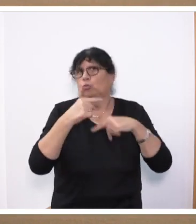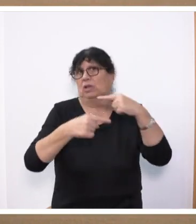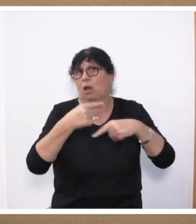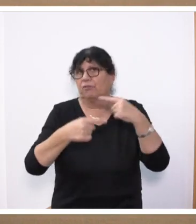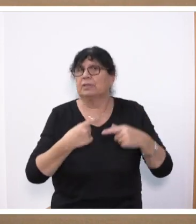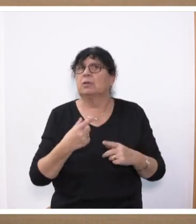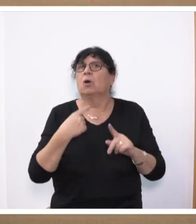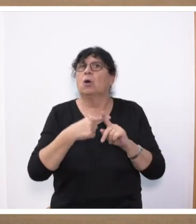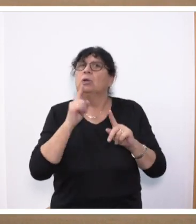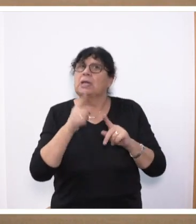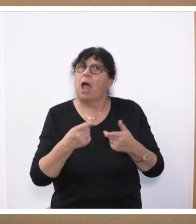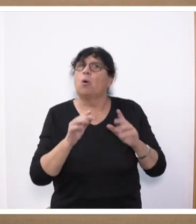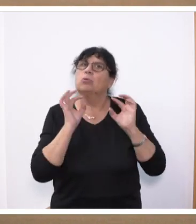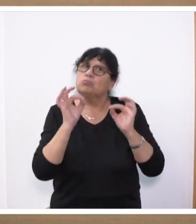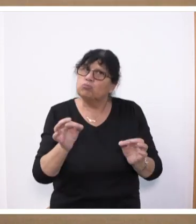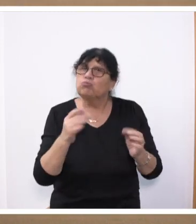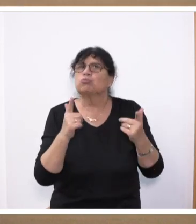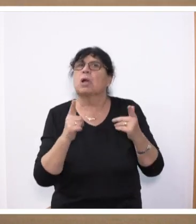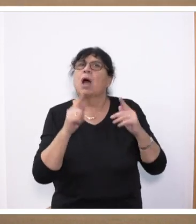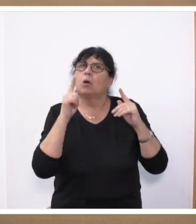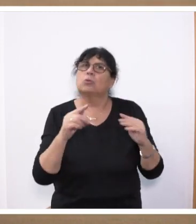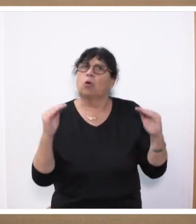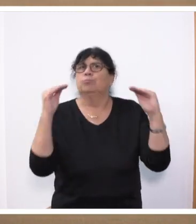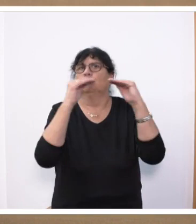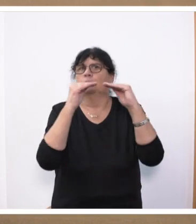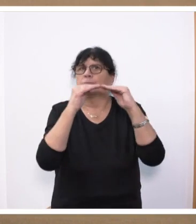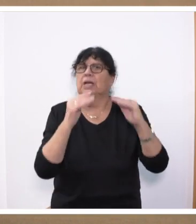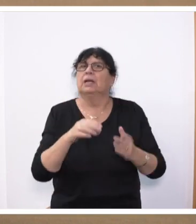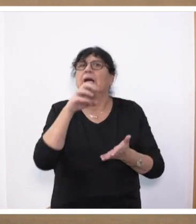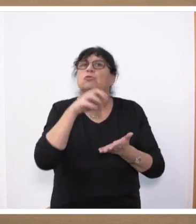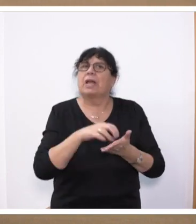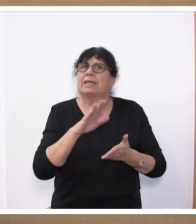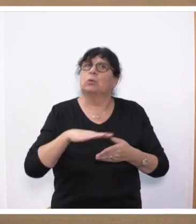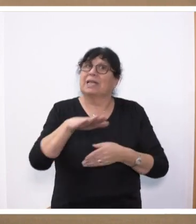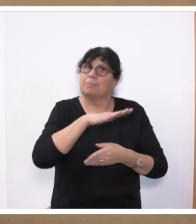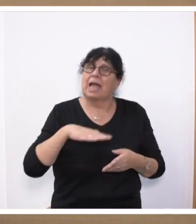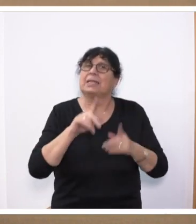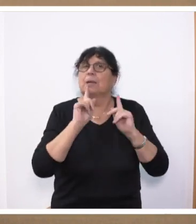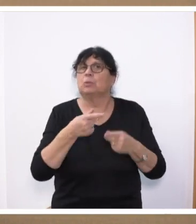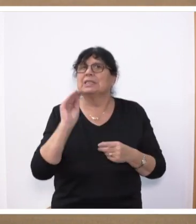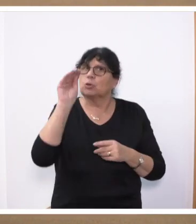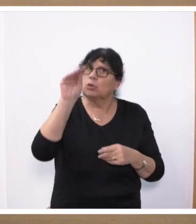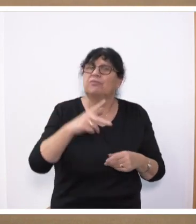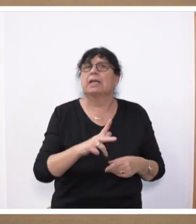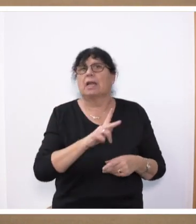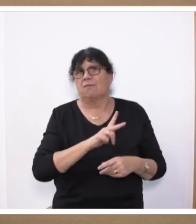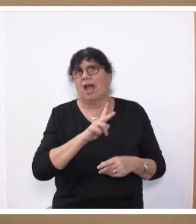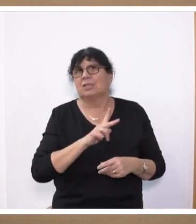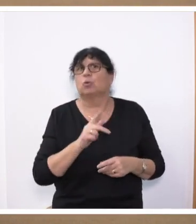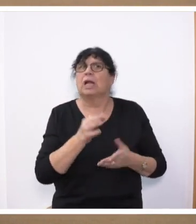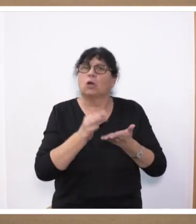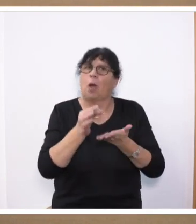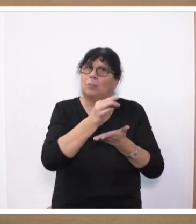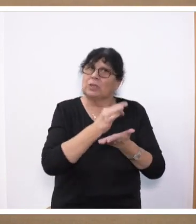und auch konstruktiv sowie auch auf Augenhöhe. Die Städte und Gemeinden müssen künftig den Erwartungen an kommunalen Investitionen auch gerecht werden